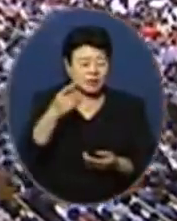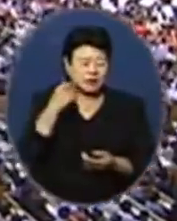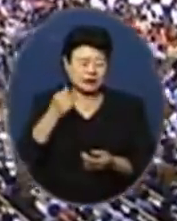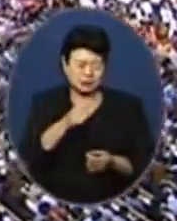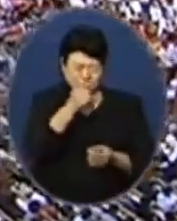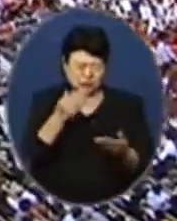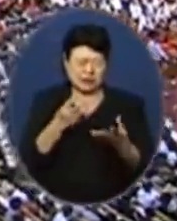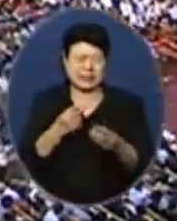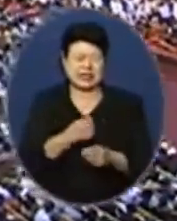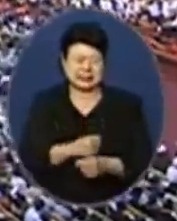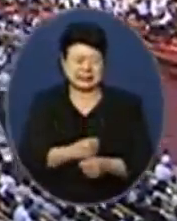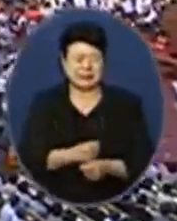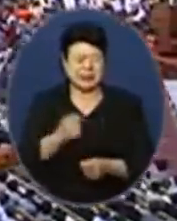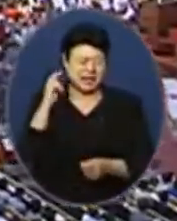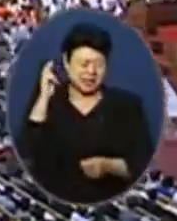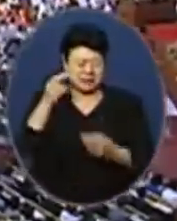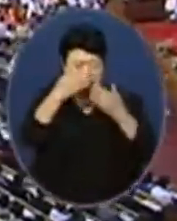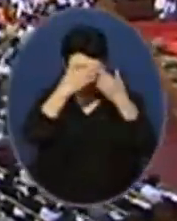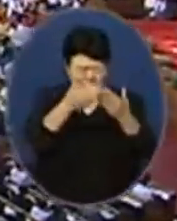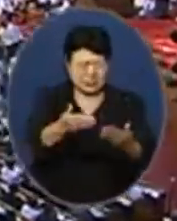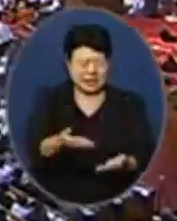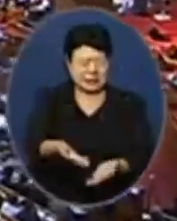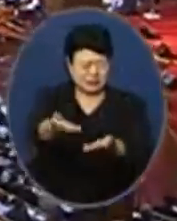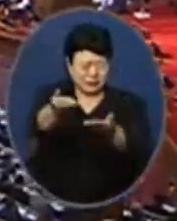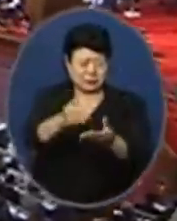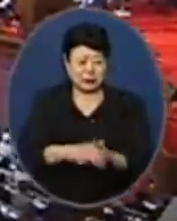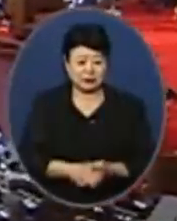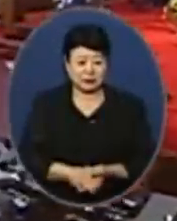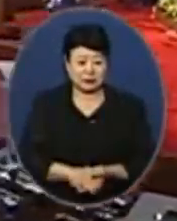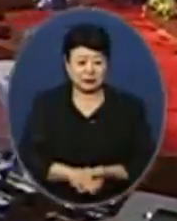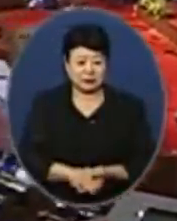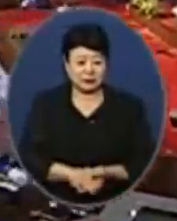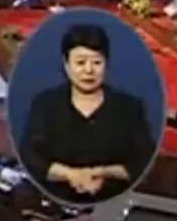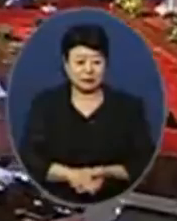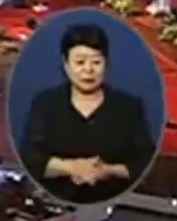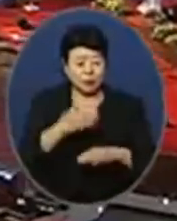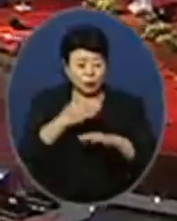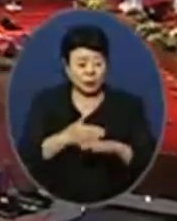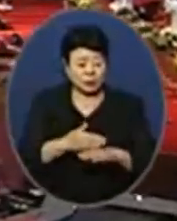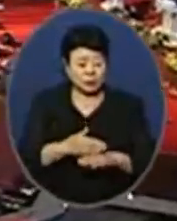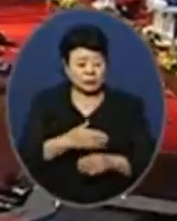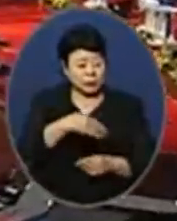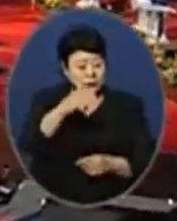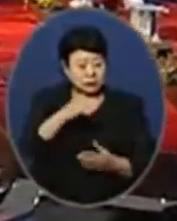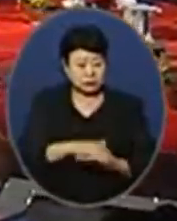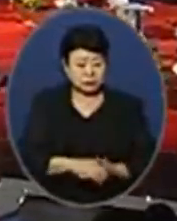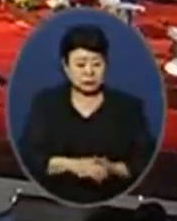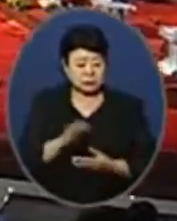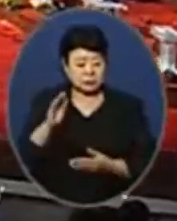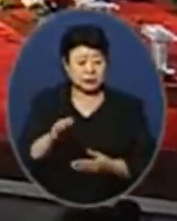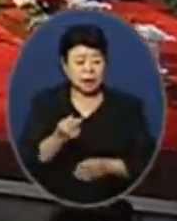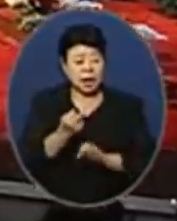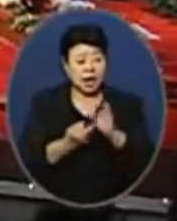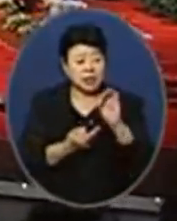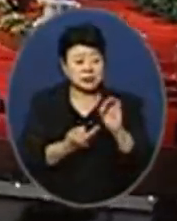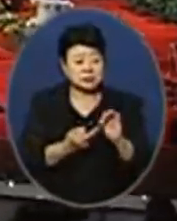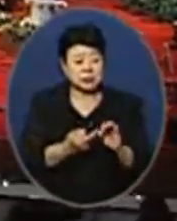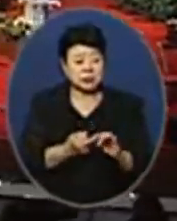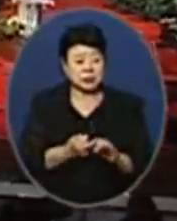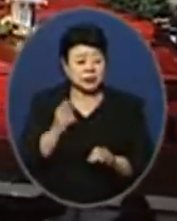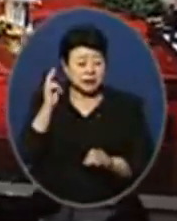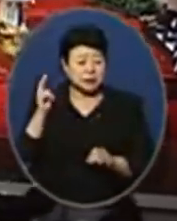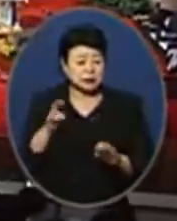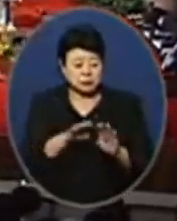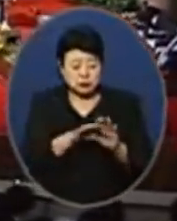목사님 좋은 일 많이 하시니까 오늘 이발은 내가 공짜로 해드리겠습니다 그래서 고맙다 그러고 갔는데 그 다음날 아침에